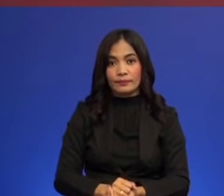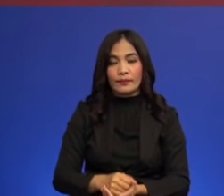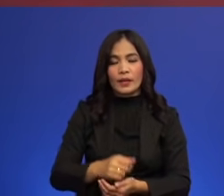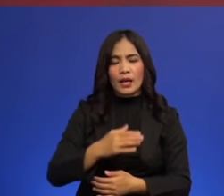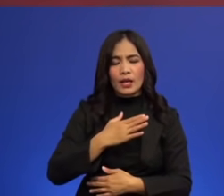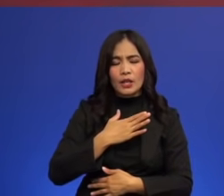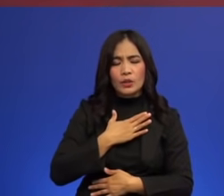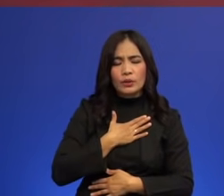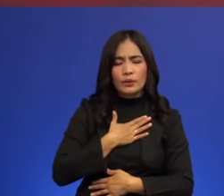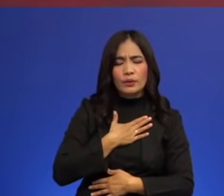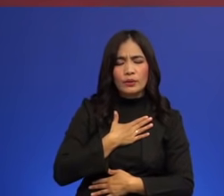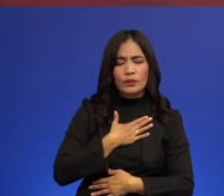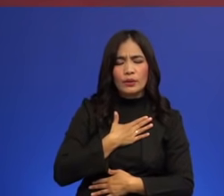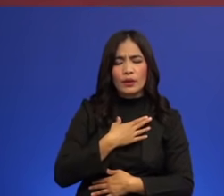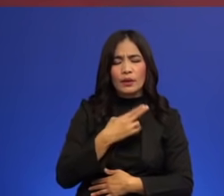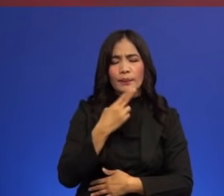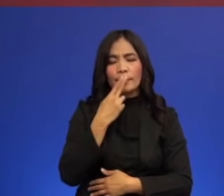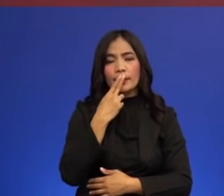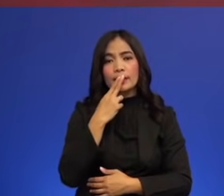Aku